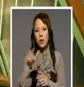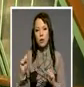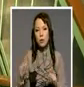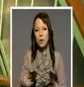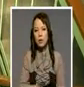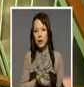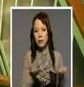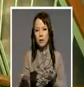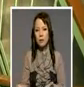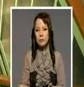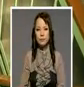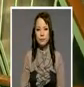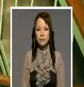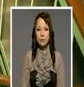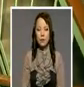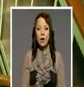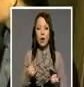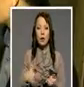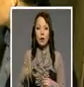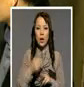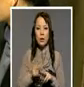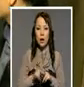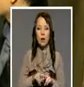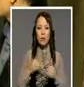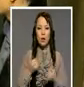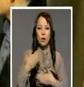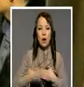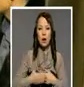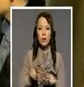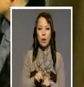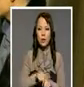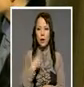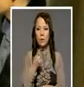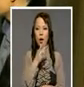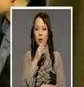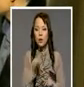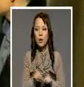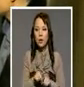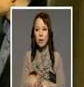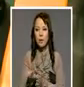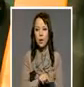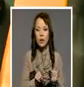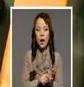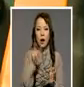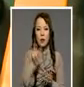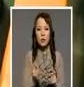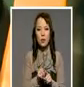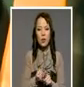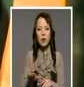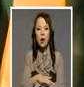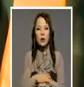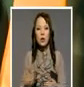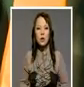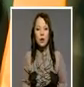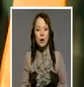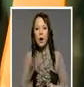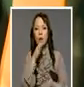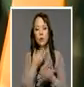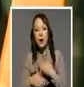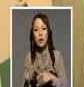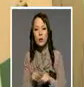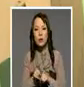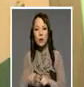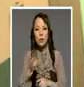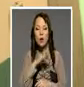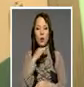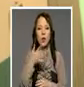Өскемен қаласының тұрғыны Роза Даутованың көмегімен таяуда ғана бір ұрлықтың бет ашылды. Зейнеткер бүкіл ел жұрт жұмысқа кеткен шақта көп